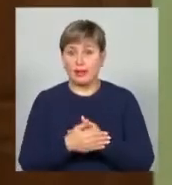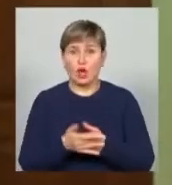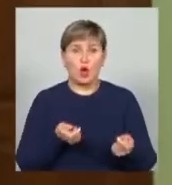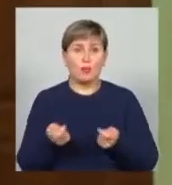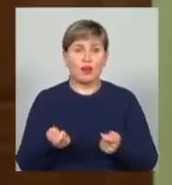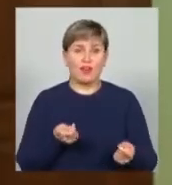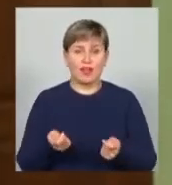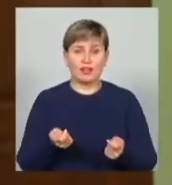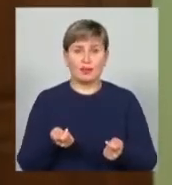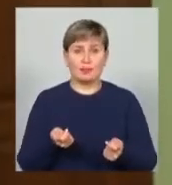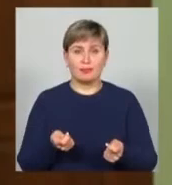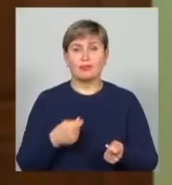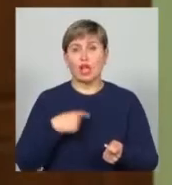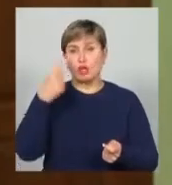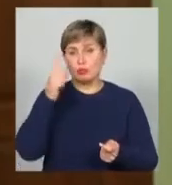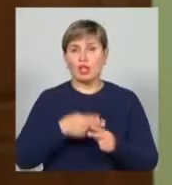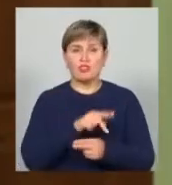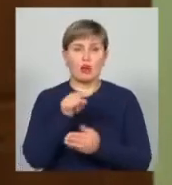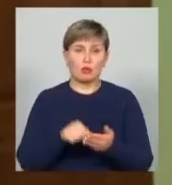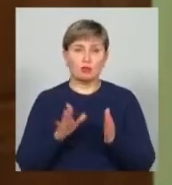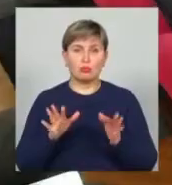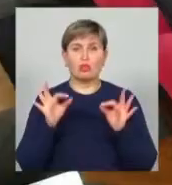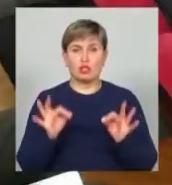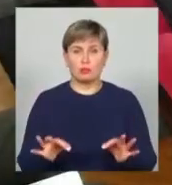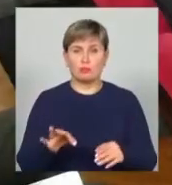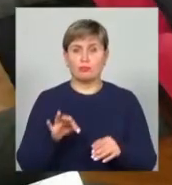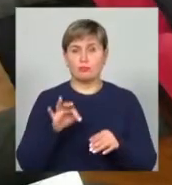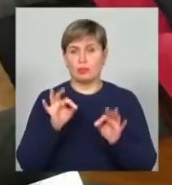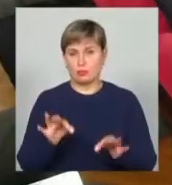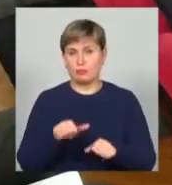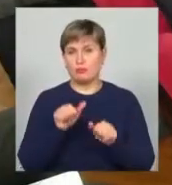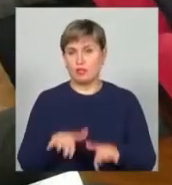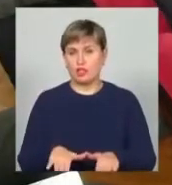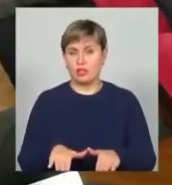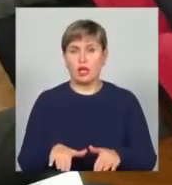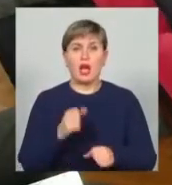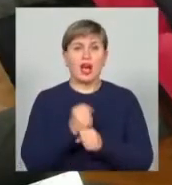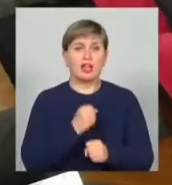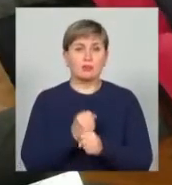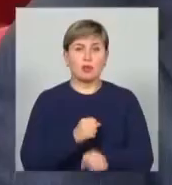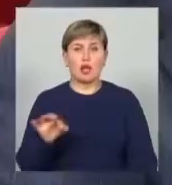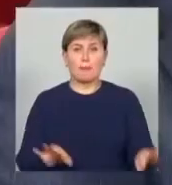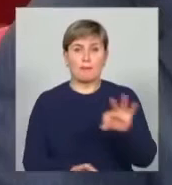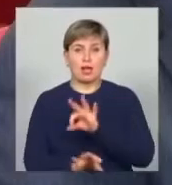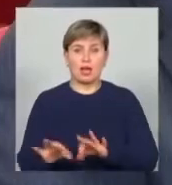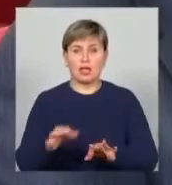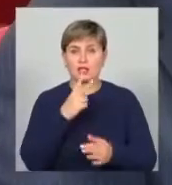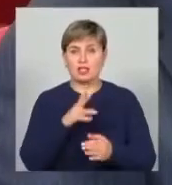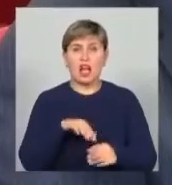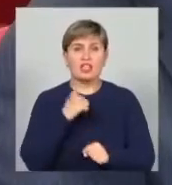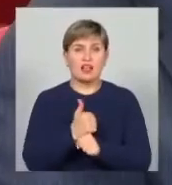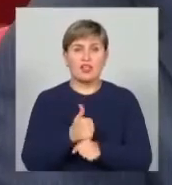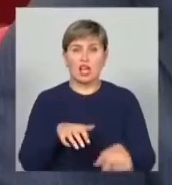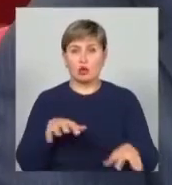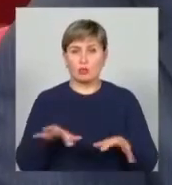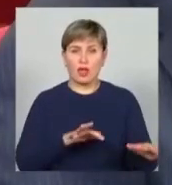управлением антикора, думаю, что этот вопрос будет решаться правильно. В разрабатываемом проекте отражены основные коррупционные